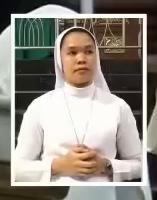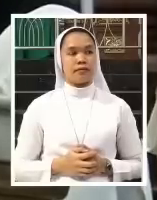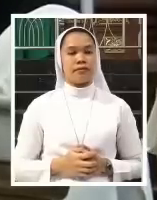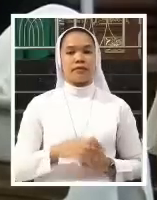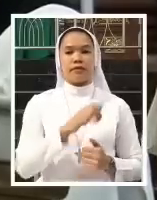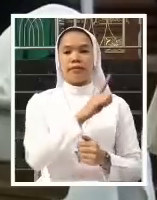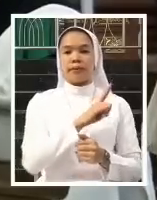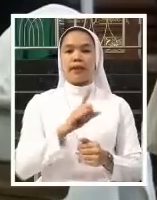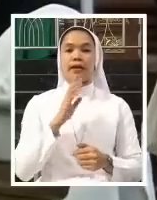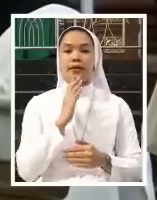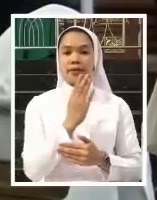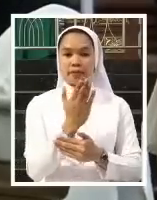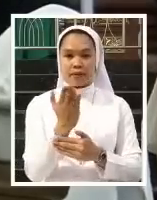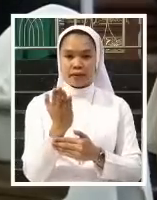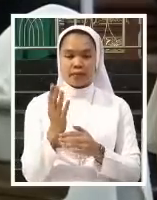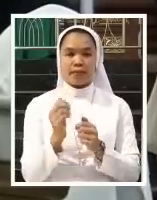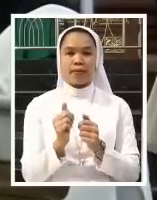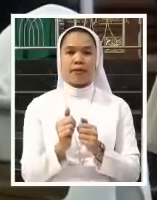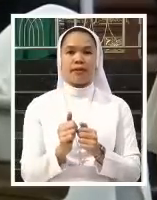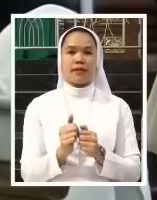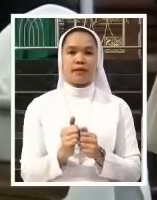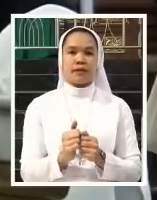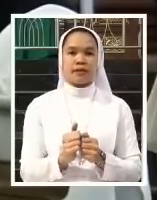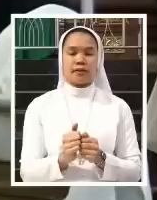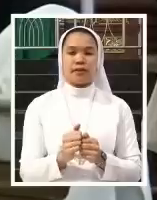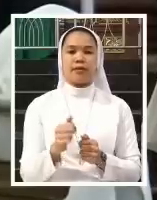an kagurangnan mapasaindo.